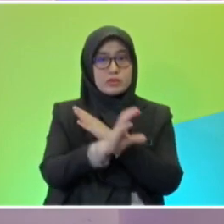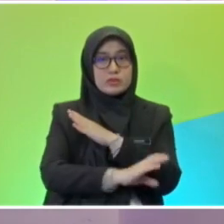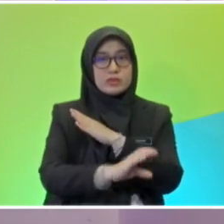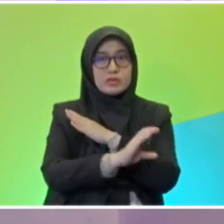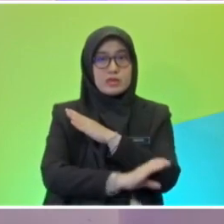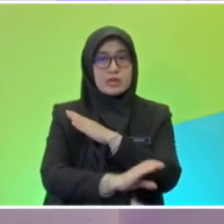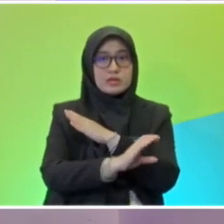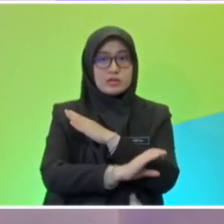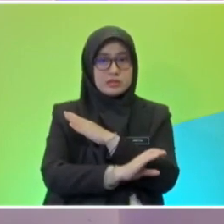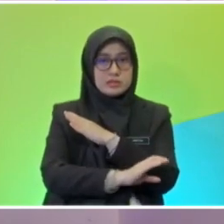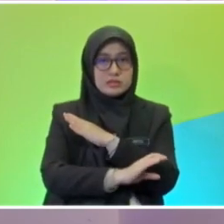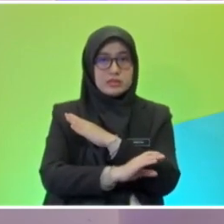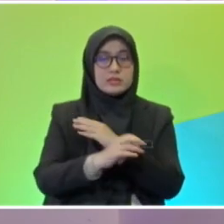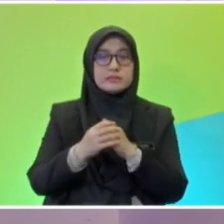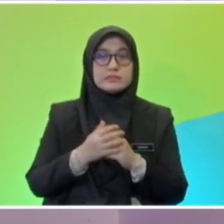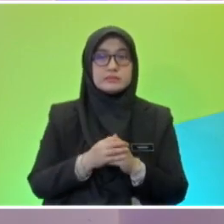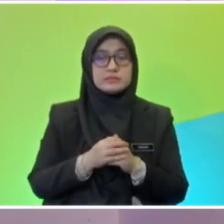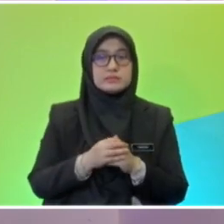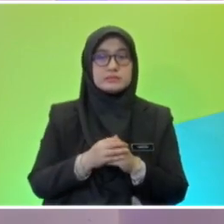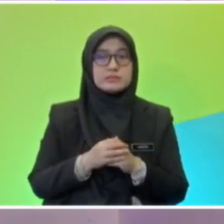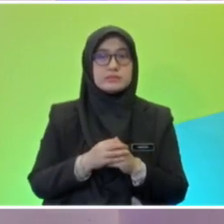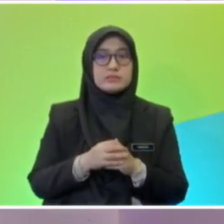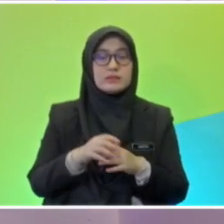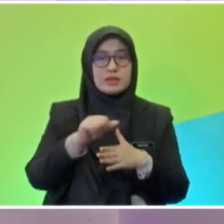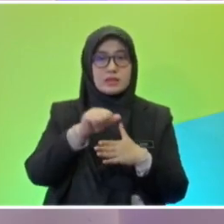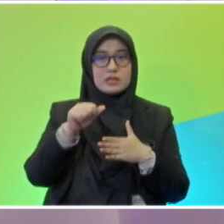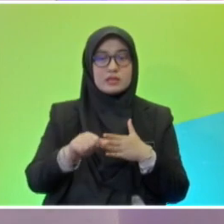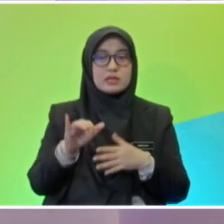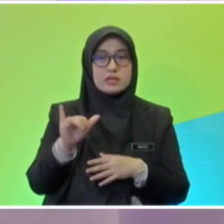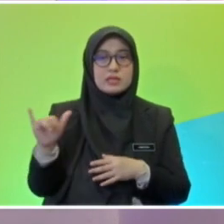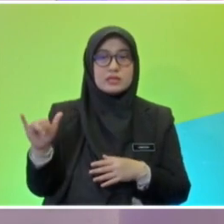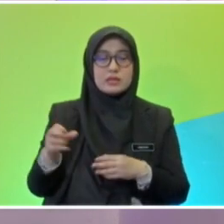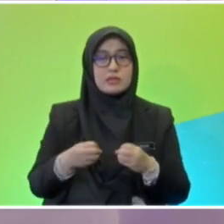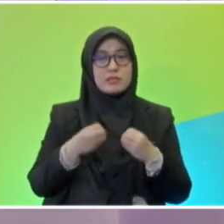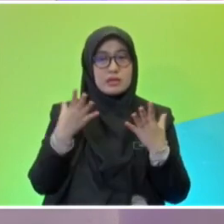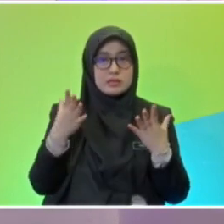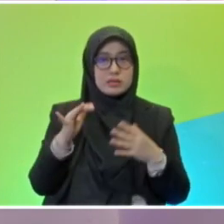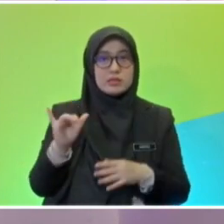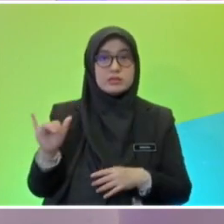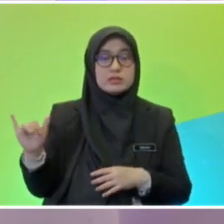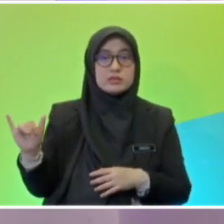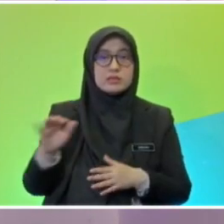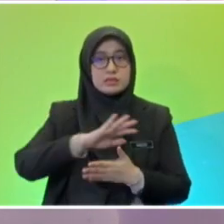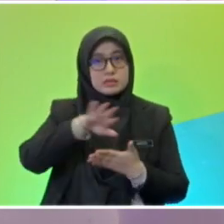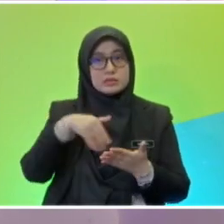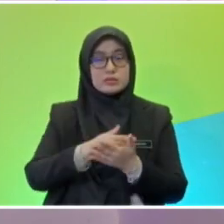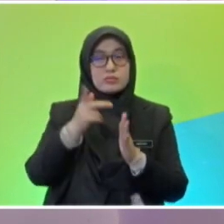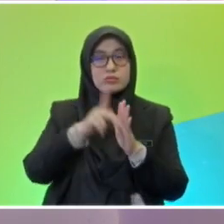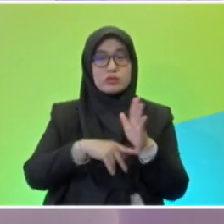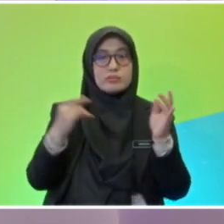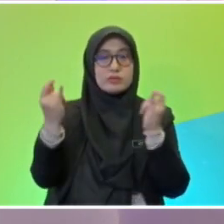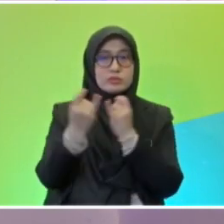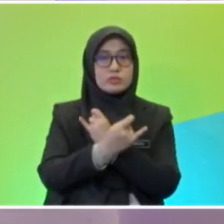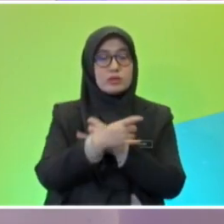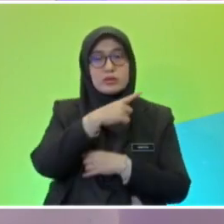seperti mentimun dan durian tadi akhirnya kebanyakan daripada pejuang-pejuang kita tadi dibuang dijatuhkan